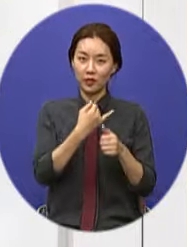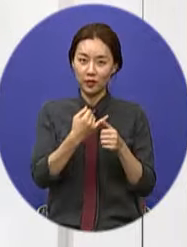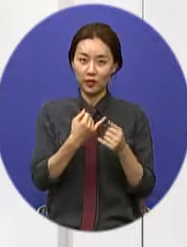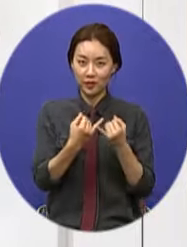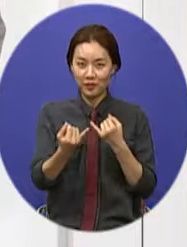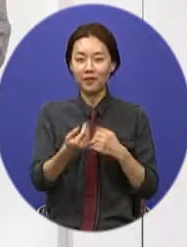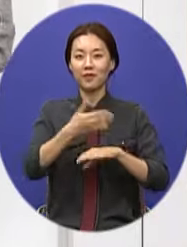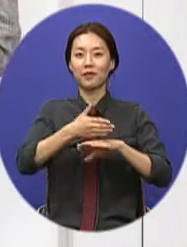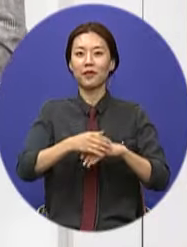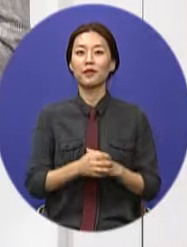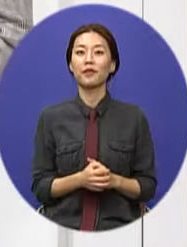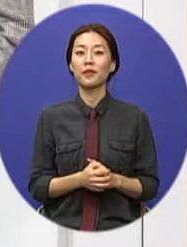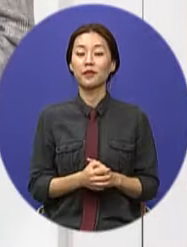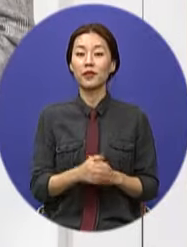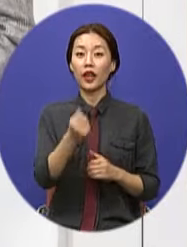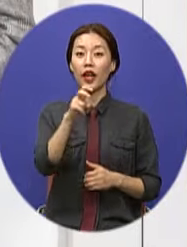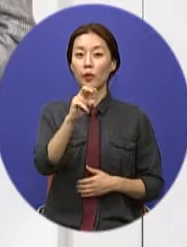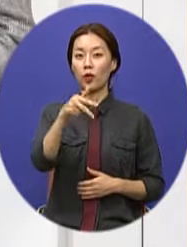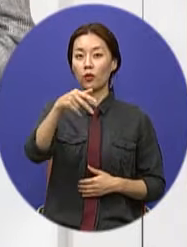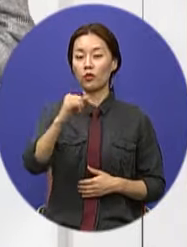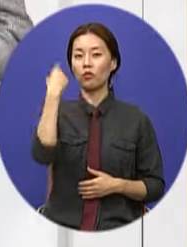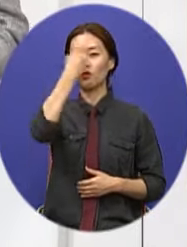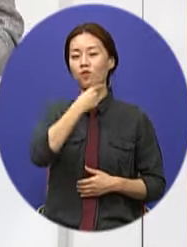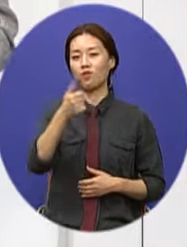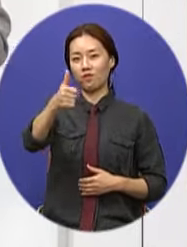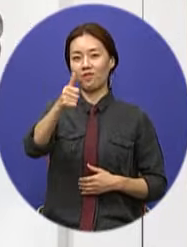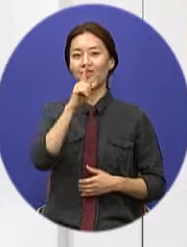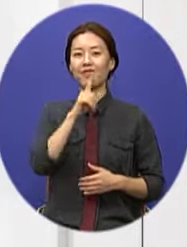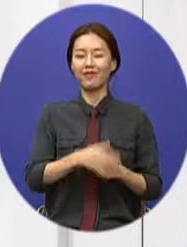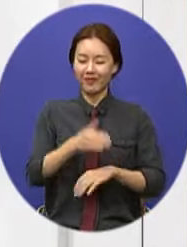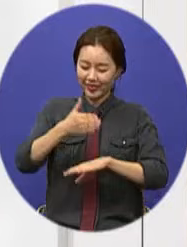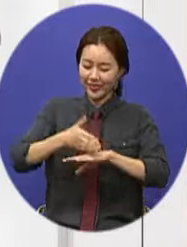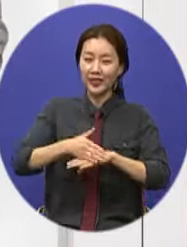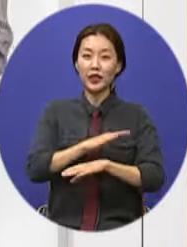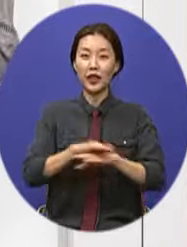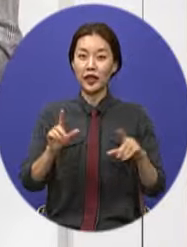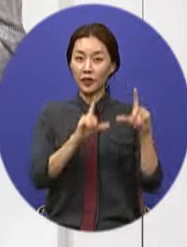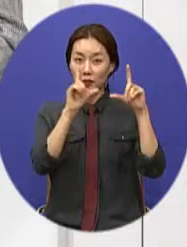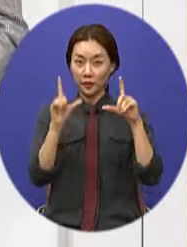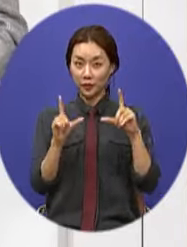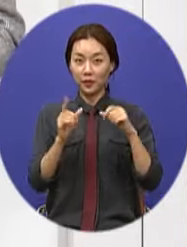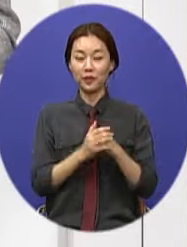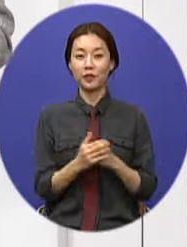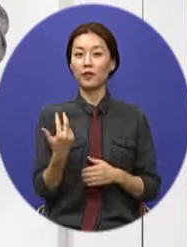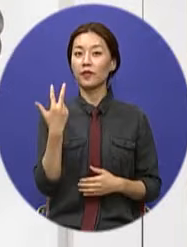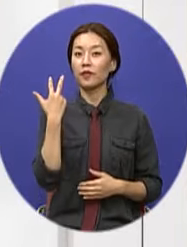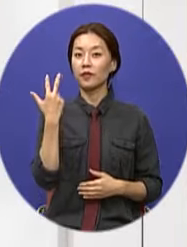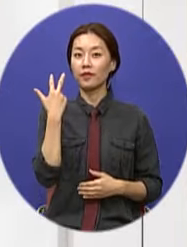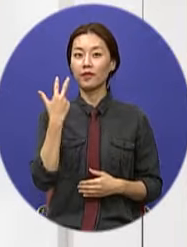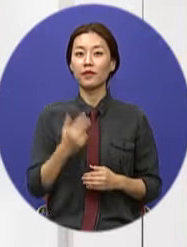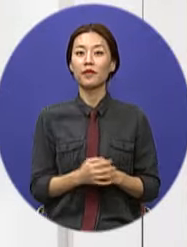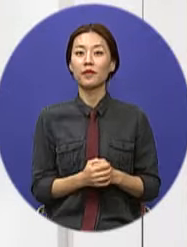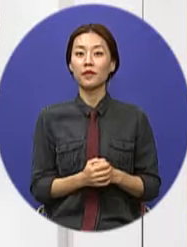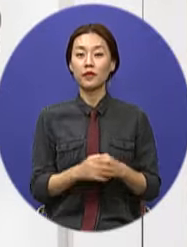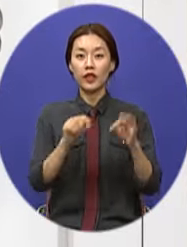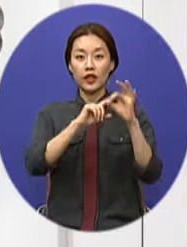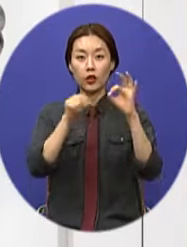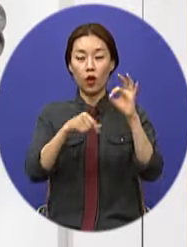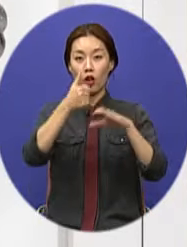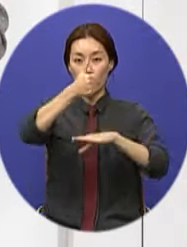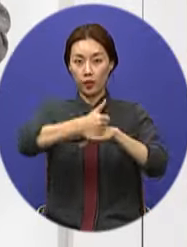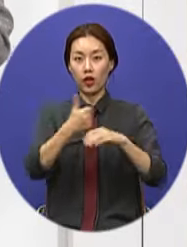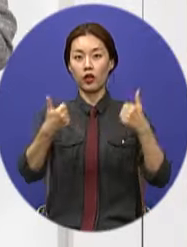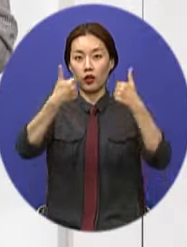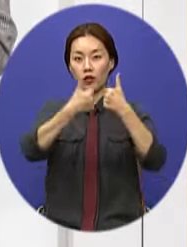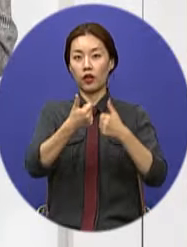아, 함영진 씨가 참 이뻐요. 감사합니다. 잘 지내셨나요? 네. 지난주에 바로 네. 10월 월말